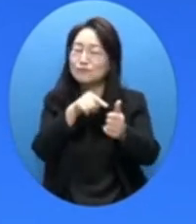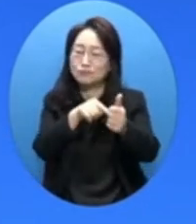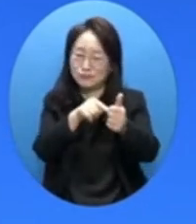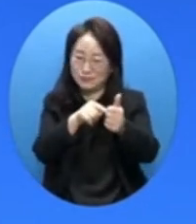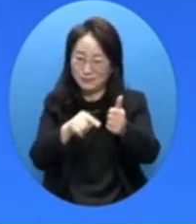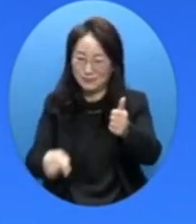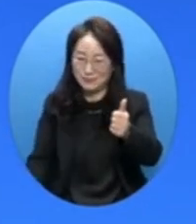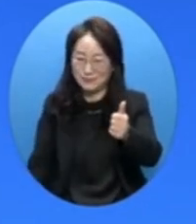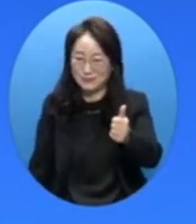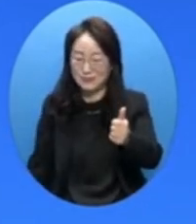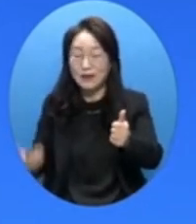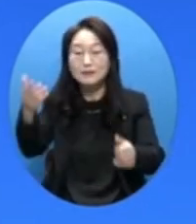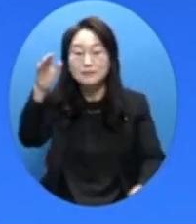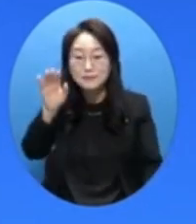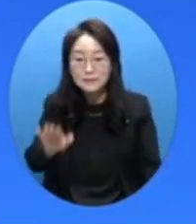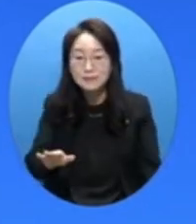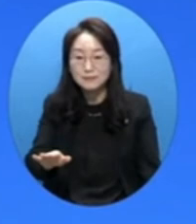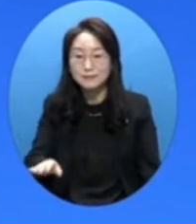기록되었지만